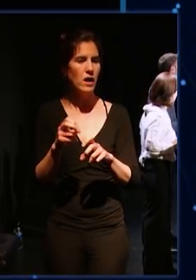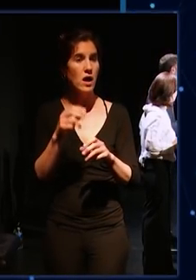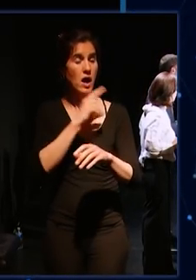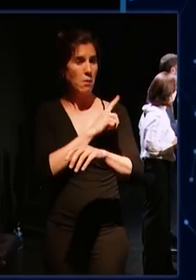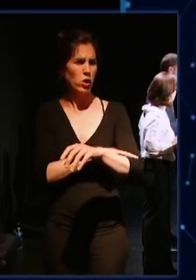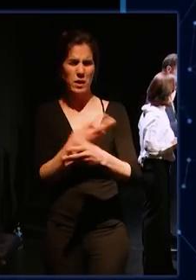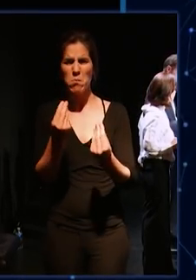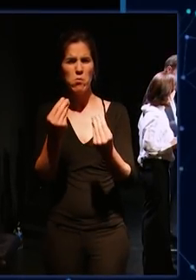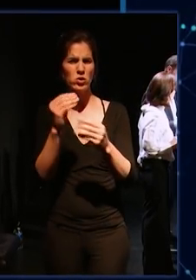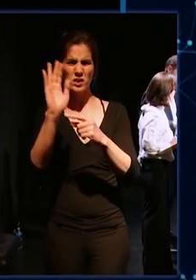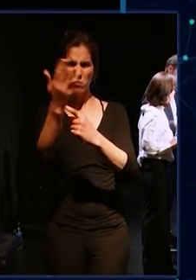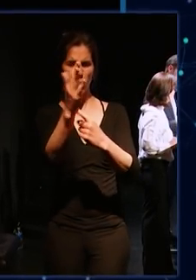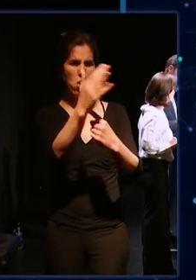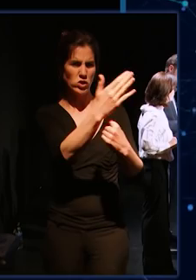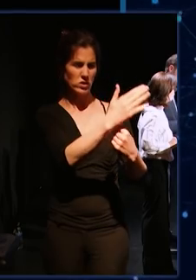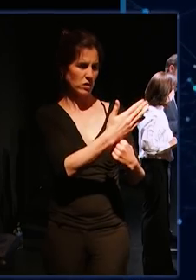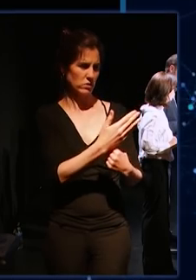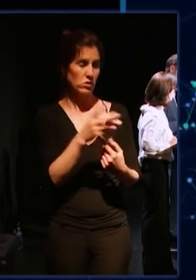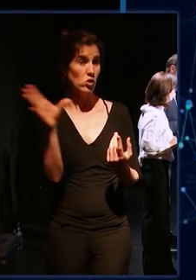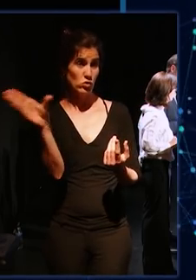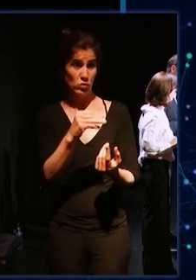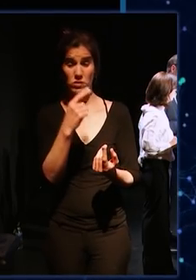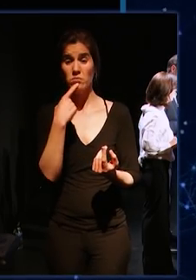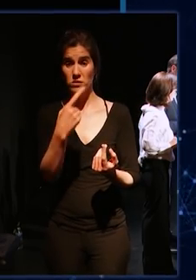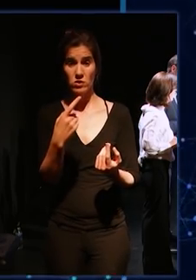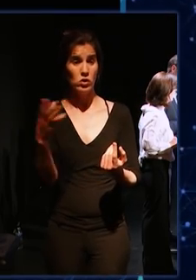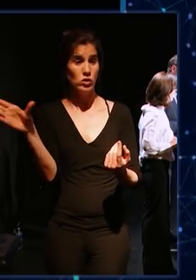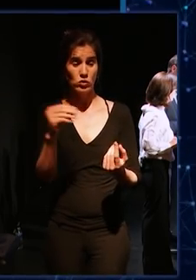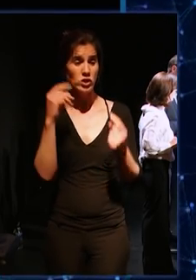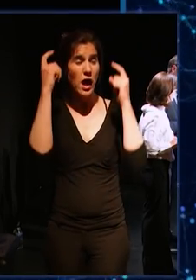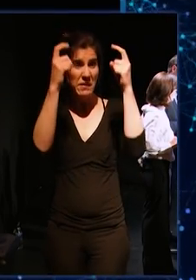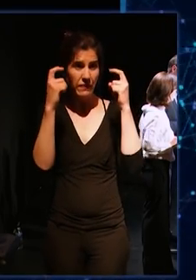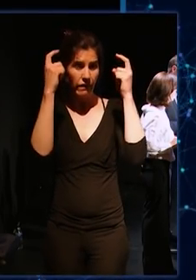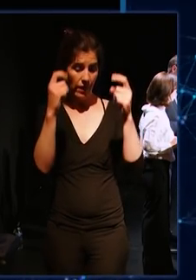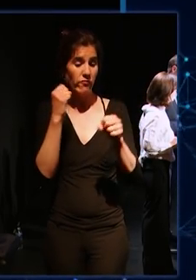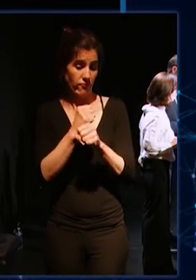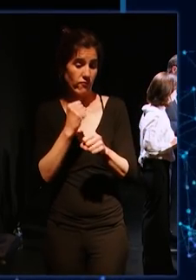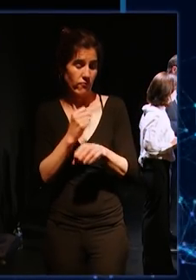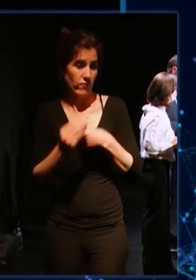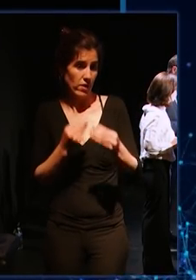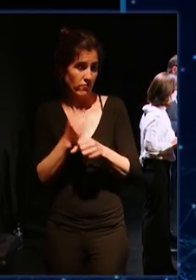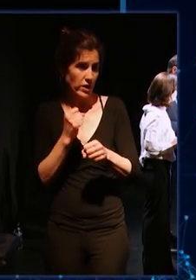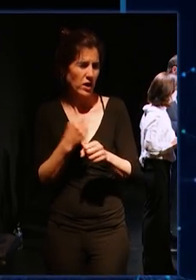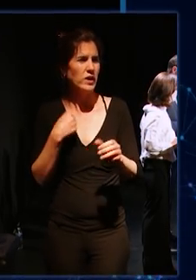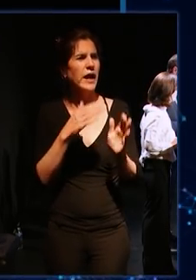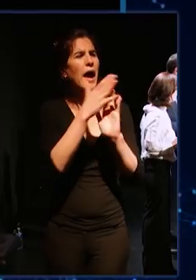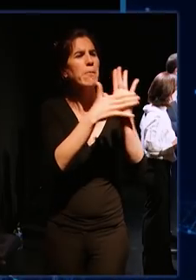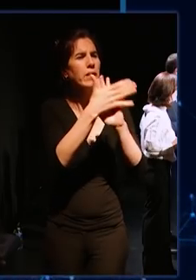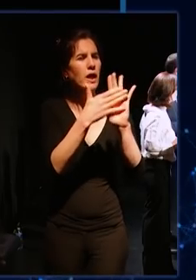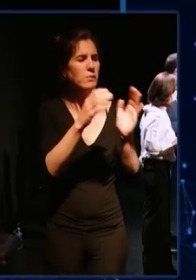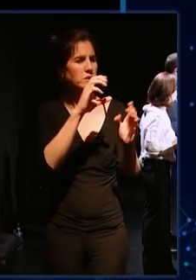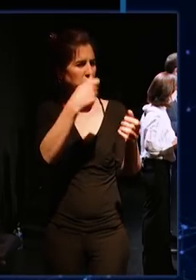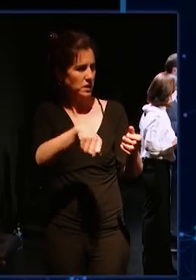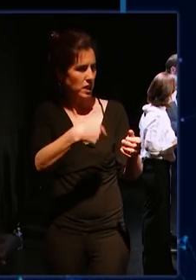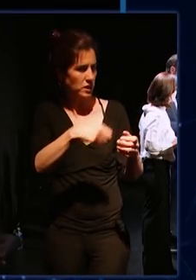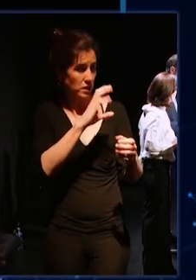tots hem anat comentant perquè tots hem intentat fer la nostra feina, hem anat a parlar amb els presidents dels clubs, hem estat parlant amb la